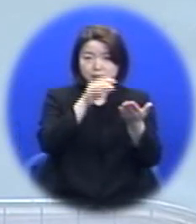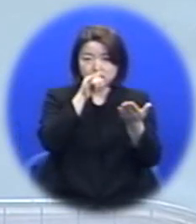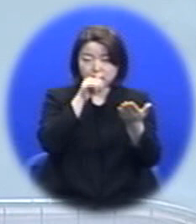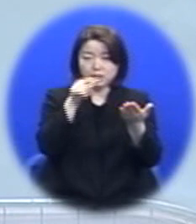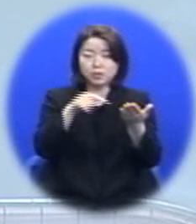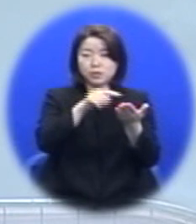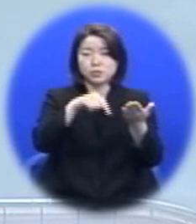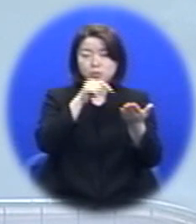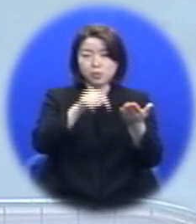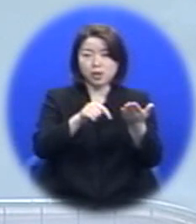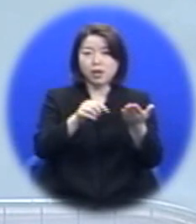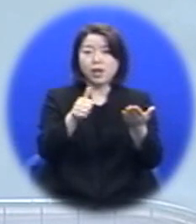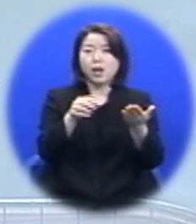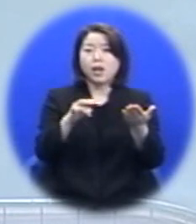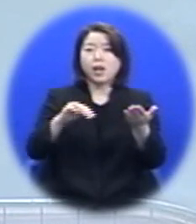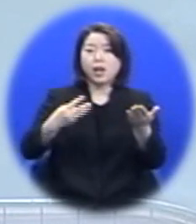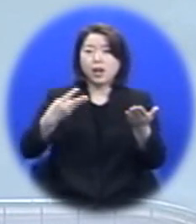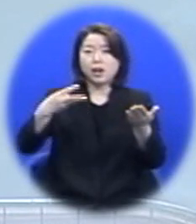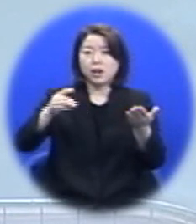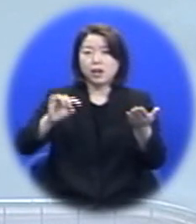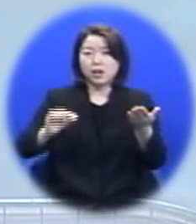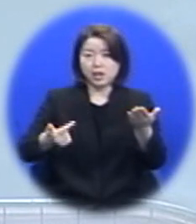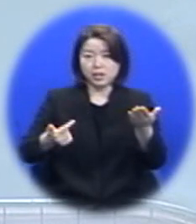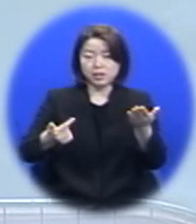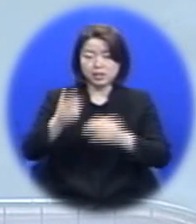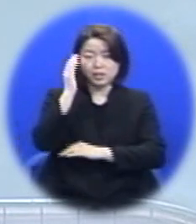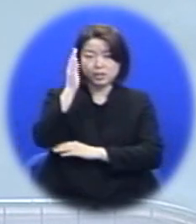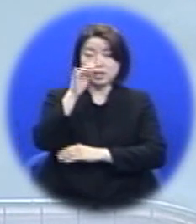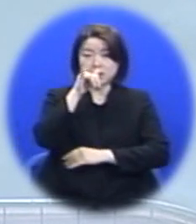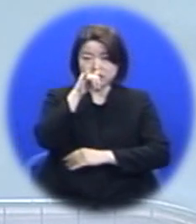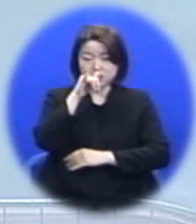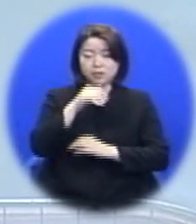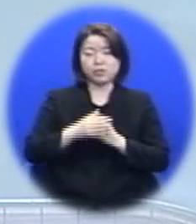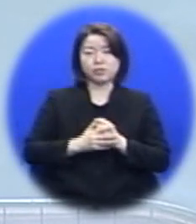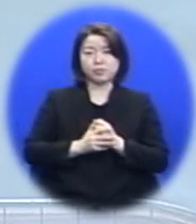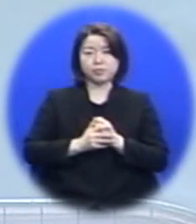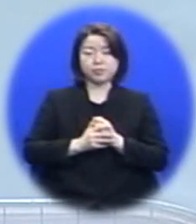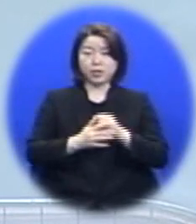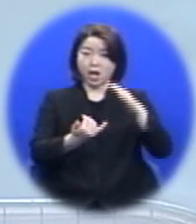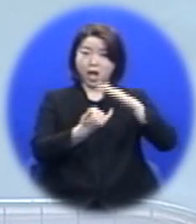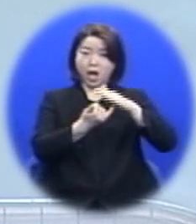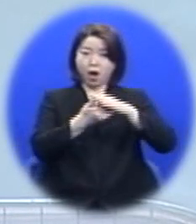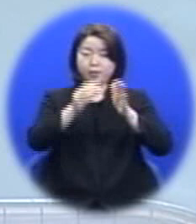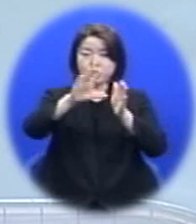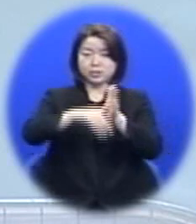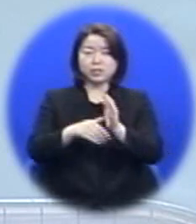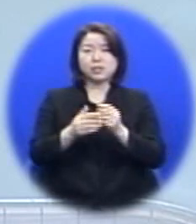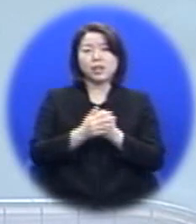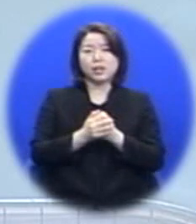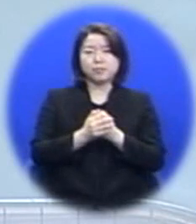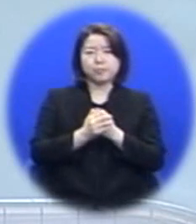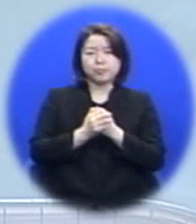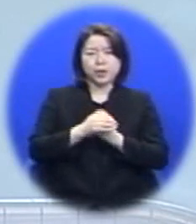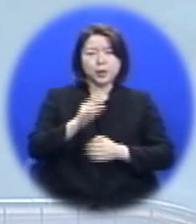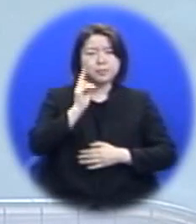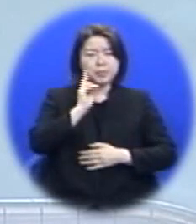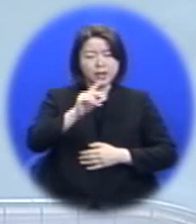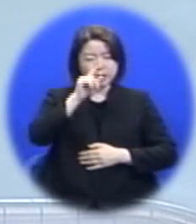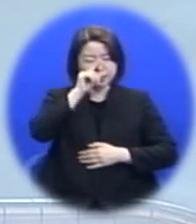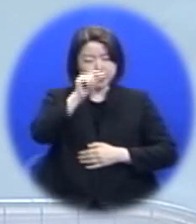여인이 나옵니다. 그 여인 이야기는 어려서 아주